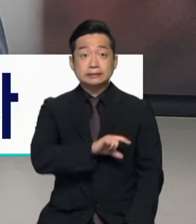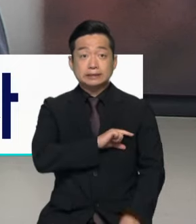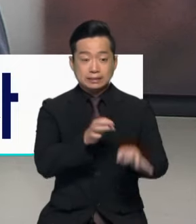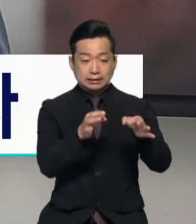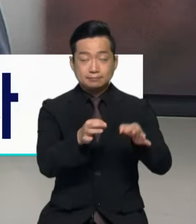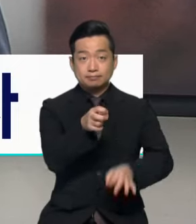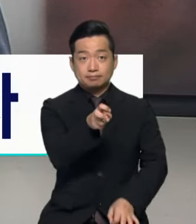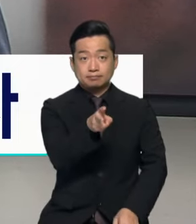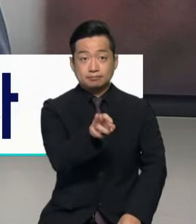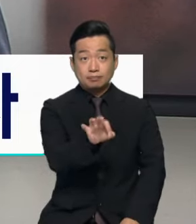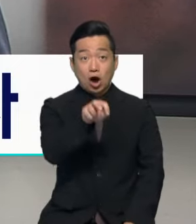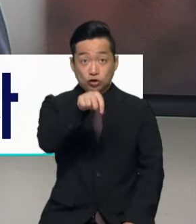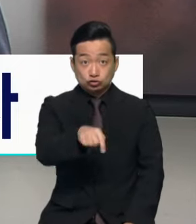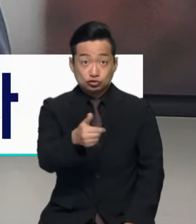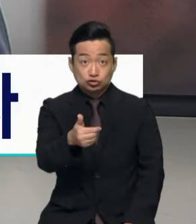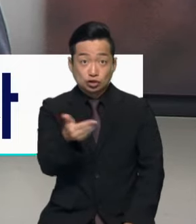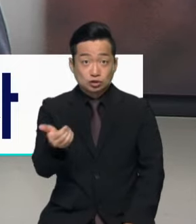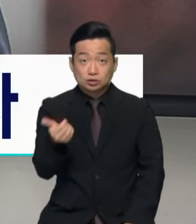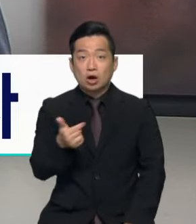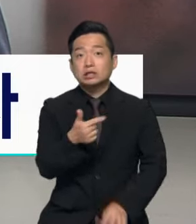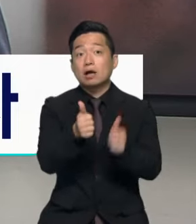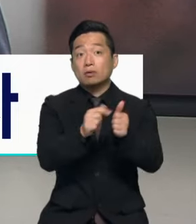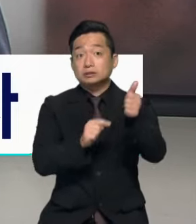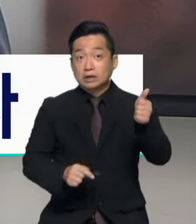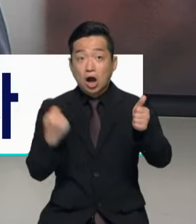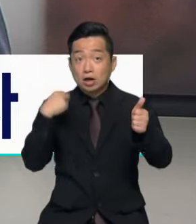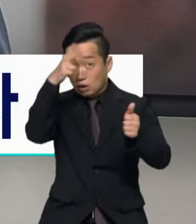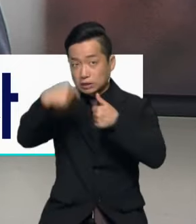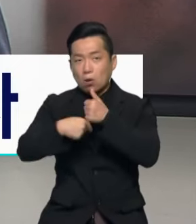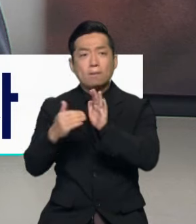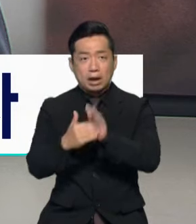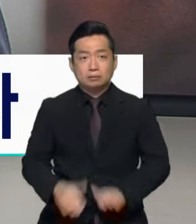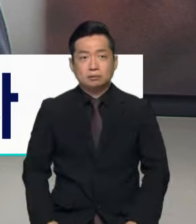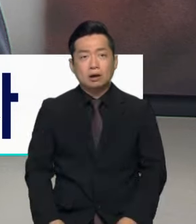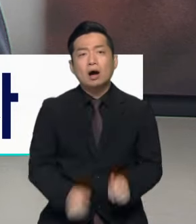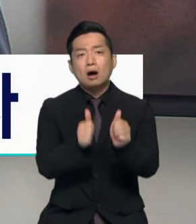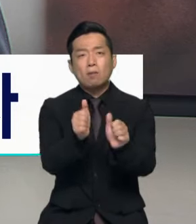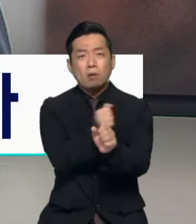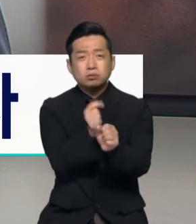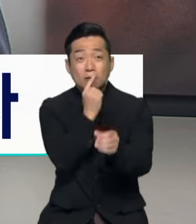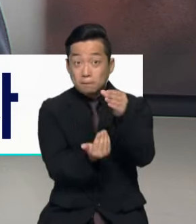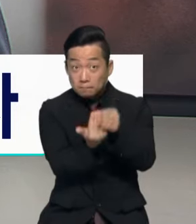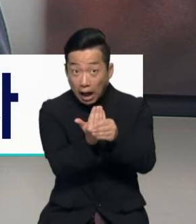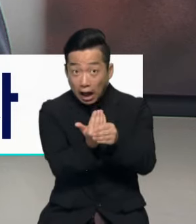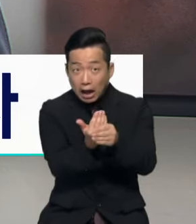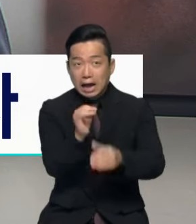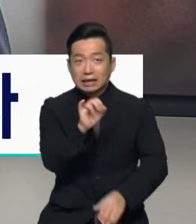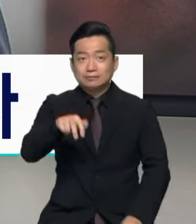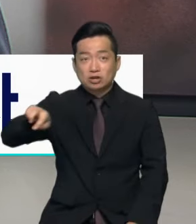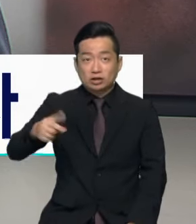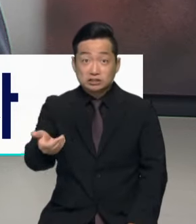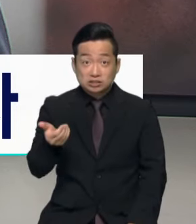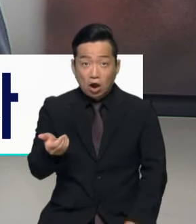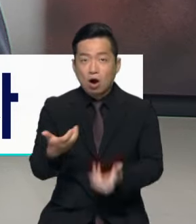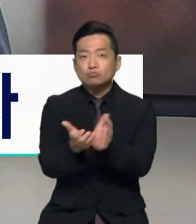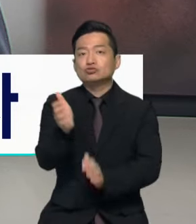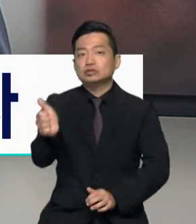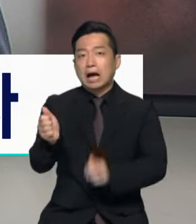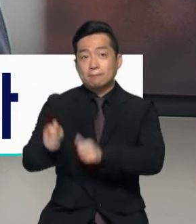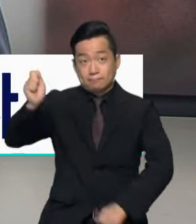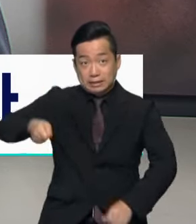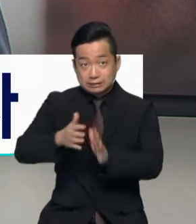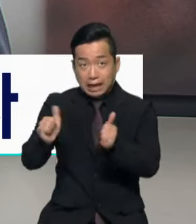김명수 전 대법원장이 어제 검찰 조사를 받았습니다. 사법농단 관련 사건으로 재판을 받고 있던 임성근 전 부장판사의